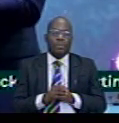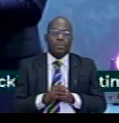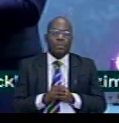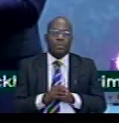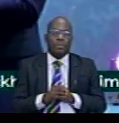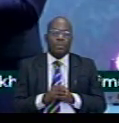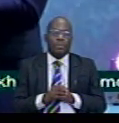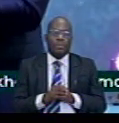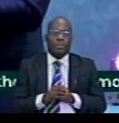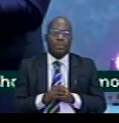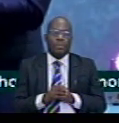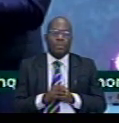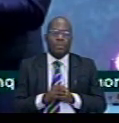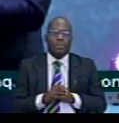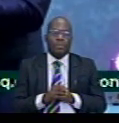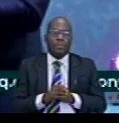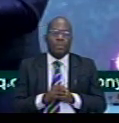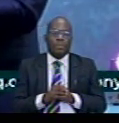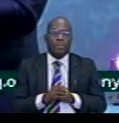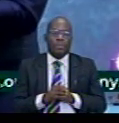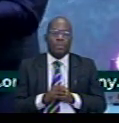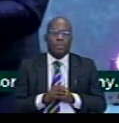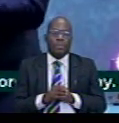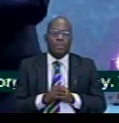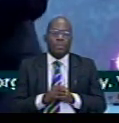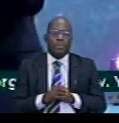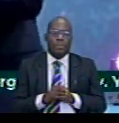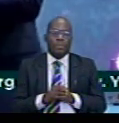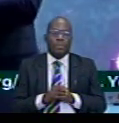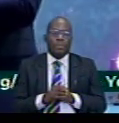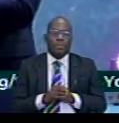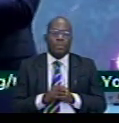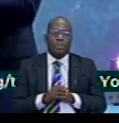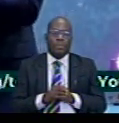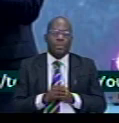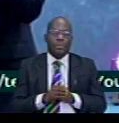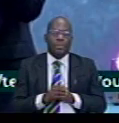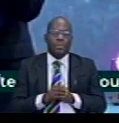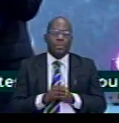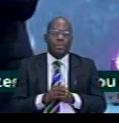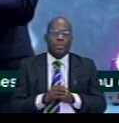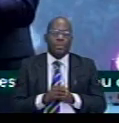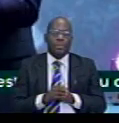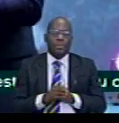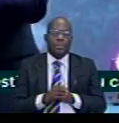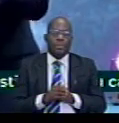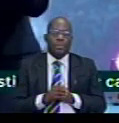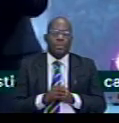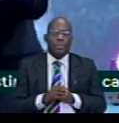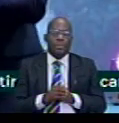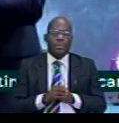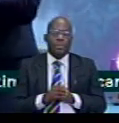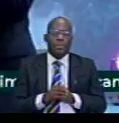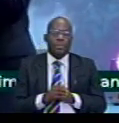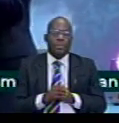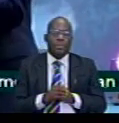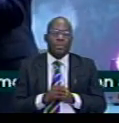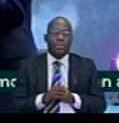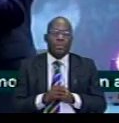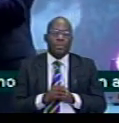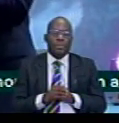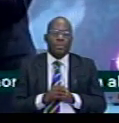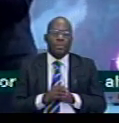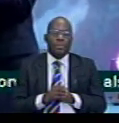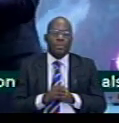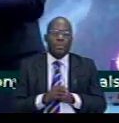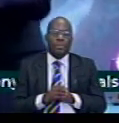nasal, elle avait des maux de tête intenses qui ne finissaient pas. Et quand elle est venue ici, elle a dit, Seigneur, il faut que tu fasses quelque chose. Et le jeudi, la première